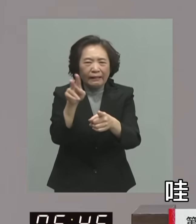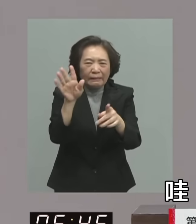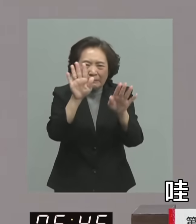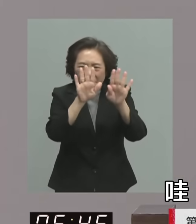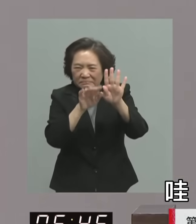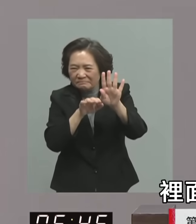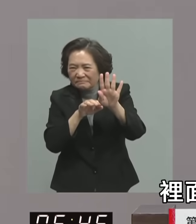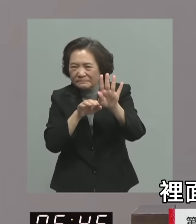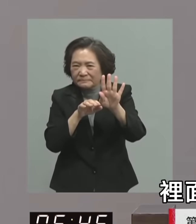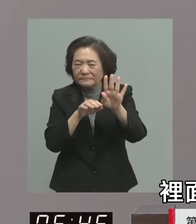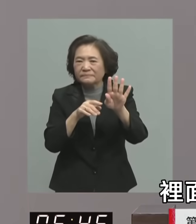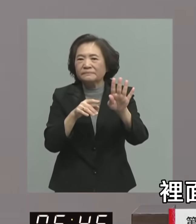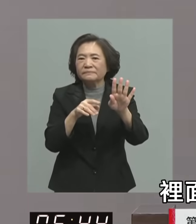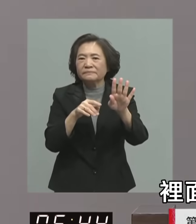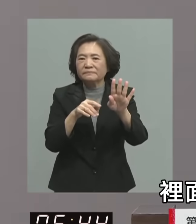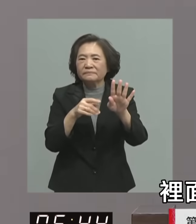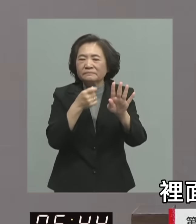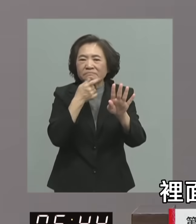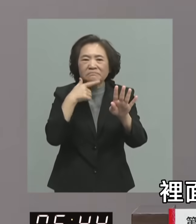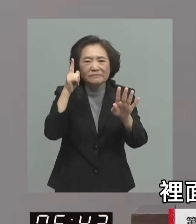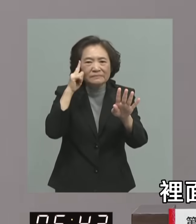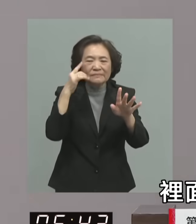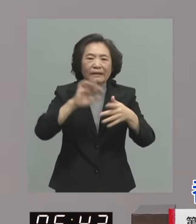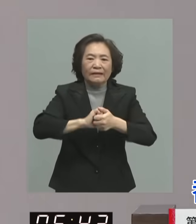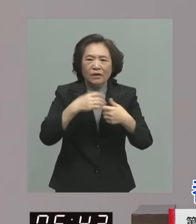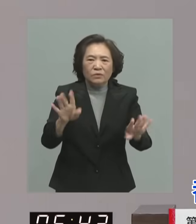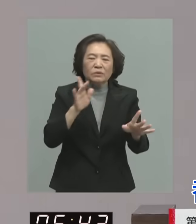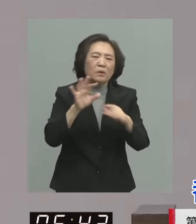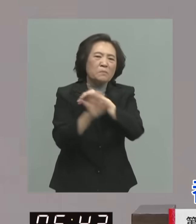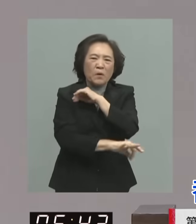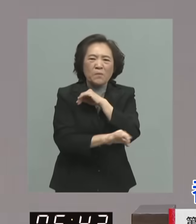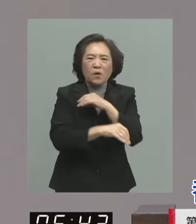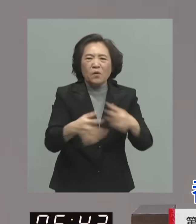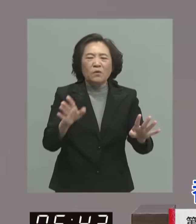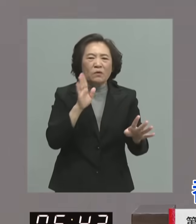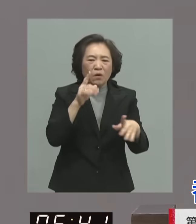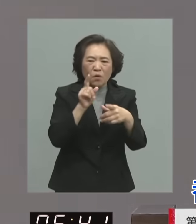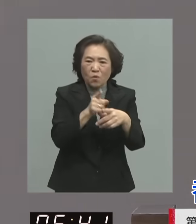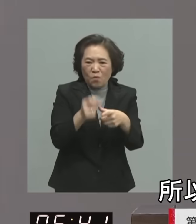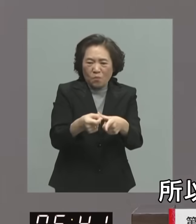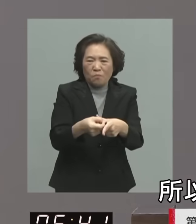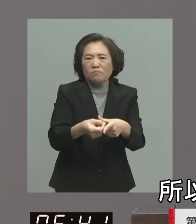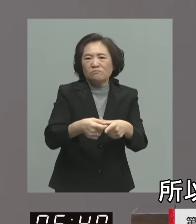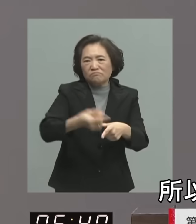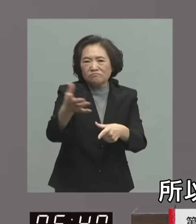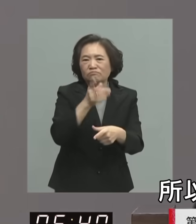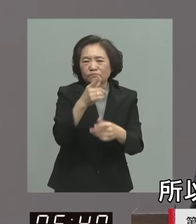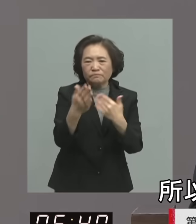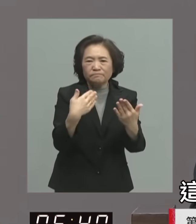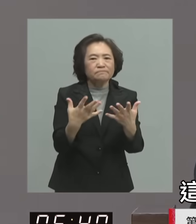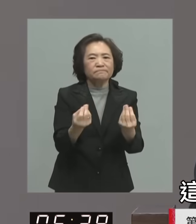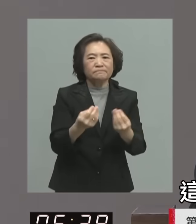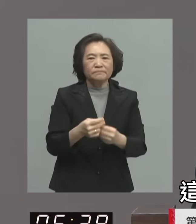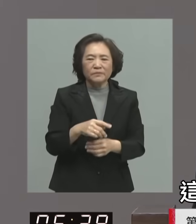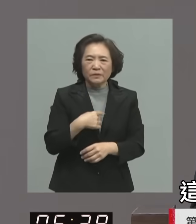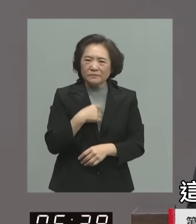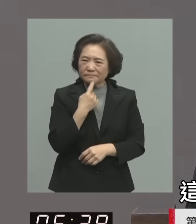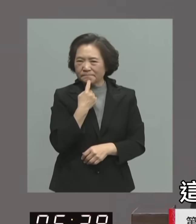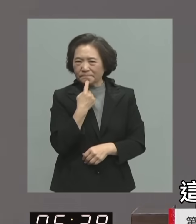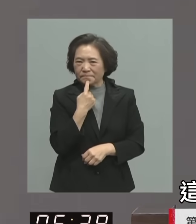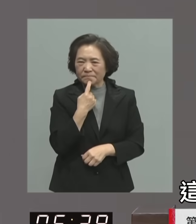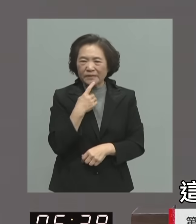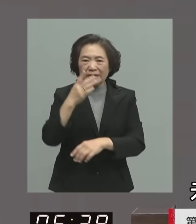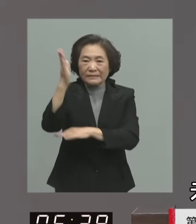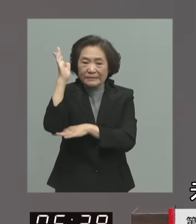幕内底乌鲁木齐代志拢无搞清楚哦，所以大家嘛咧怀疑讲，这毋是政商勾